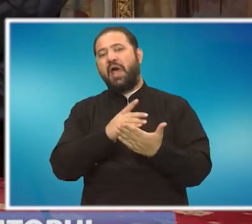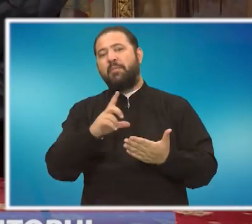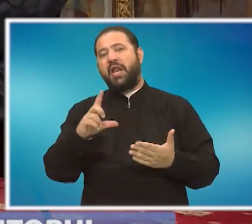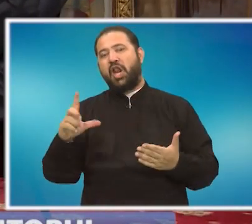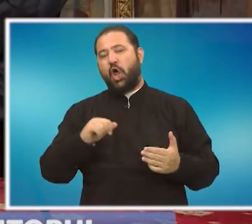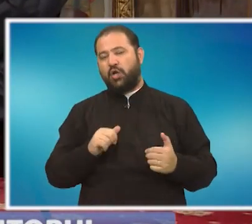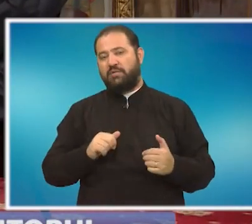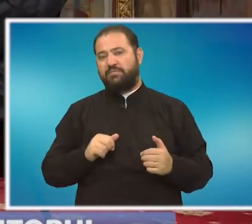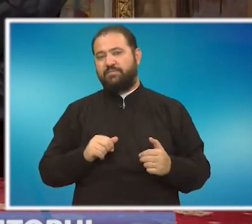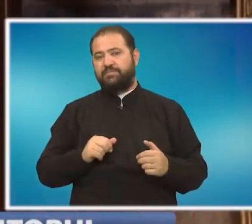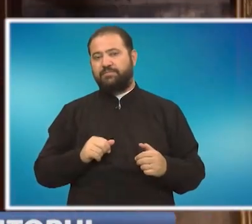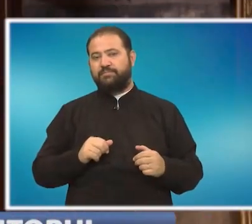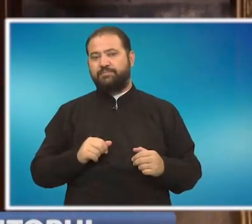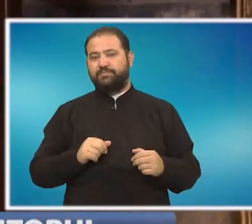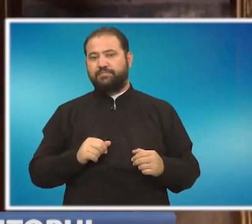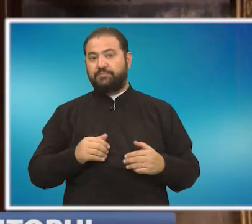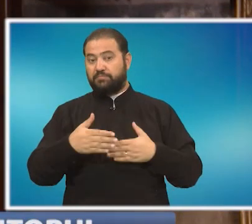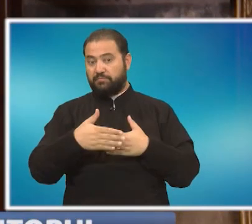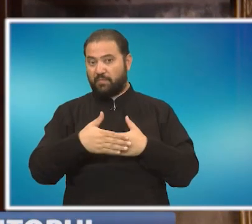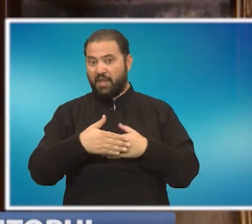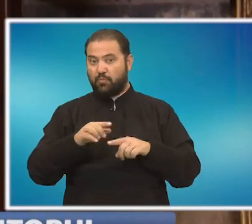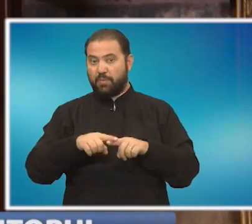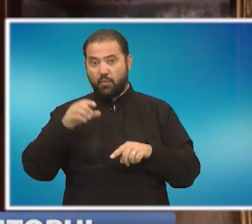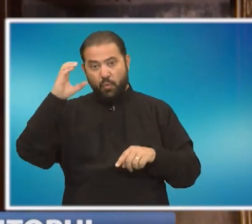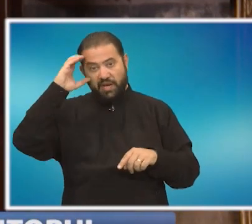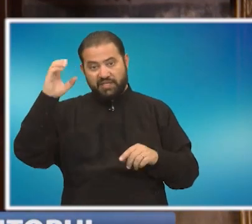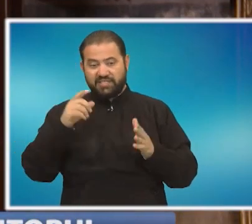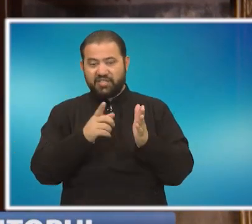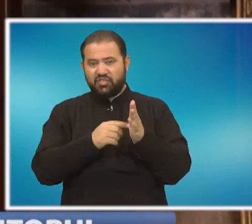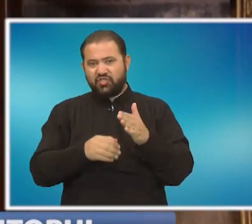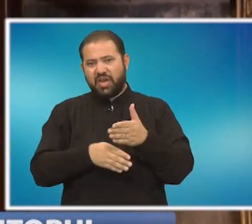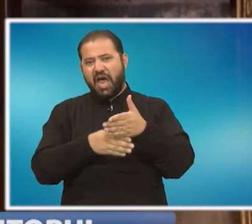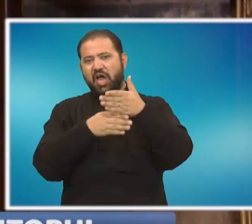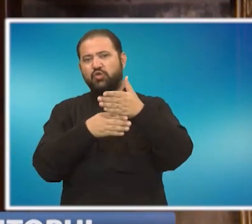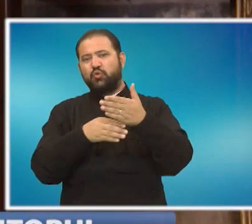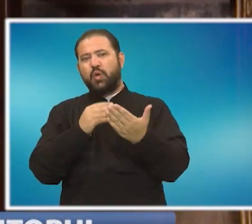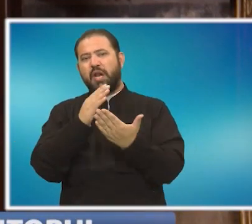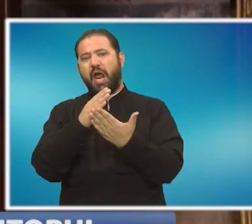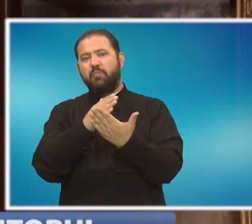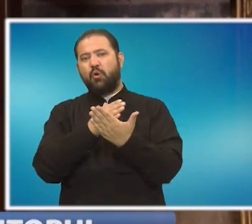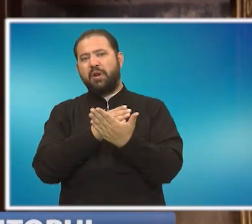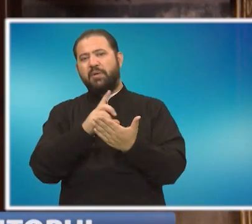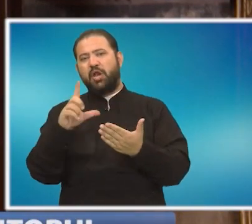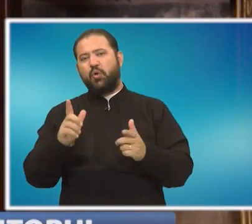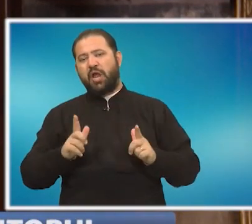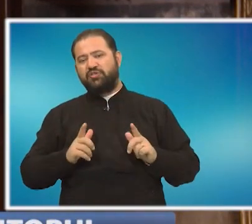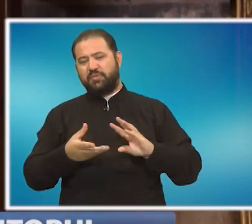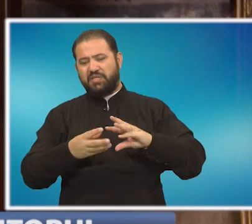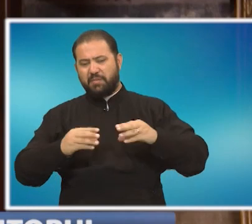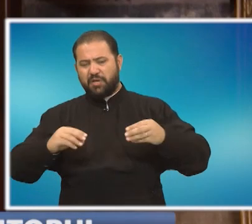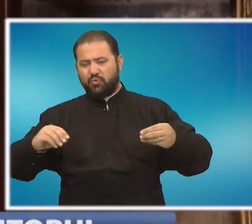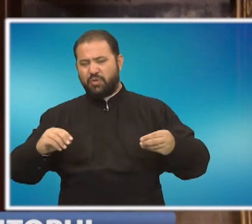nevoi, se apropie cu credință de racla cu Sfintele Moaște, așteptând